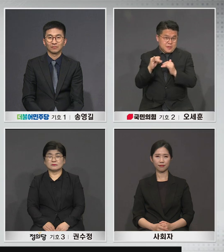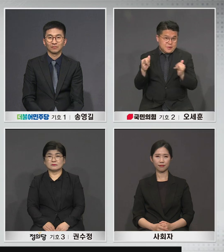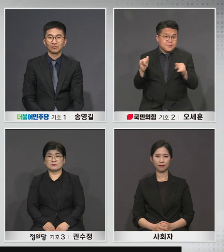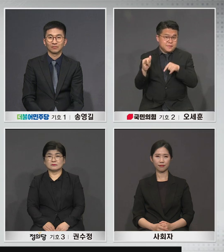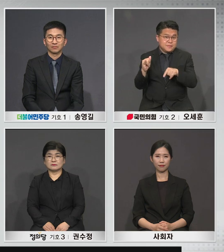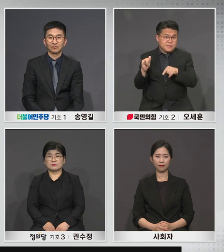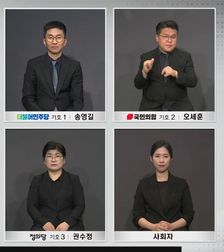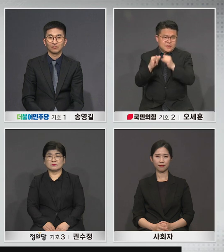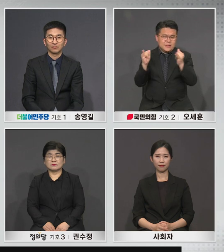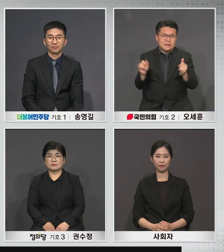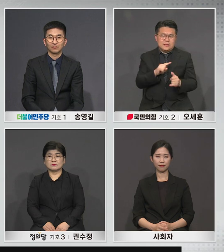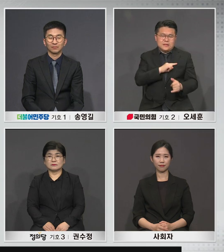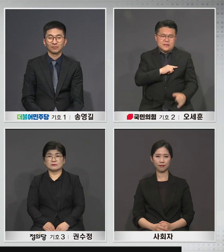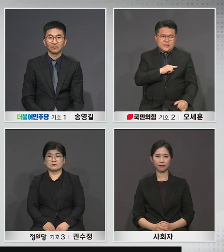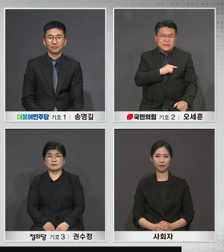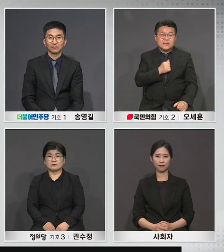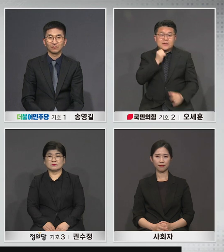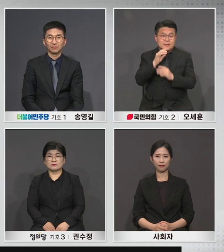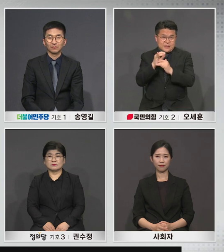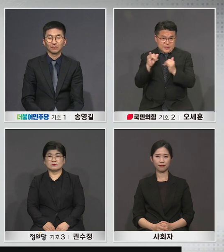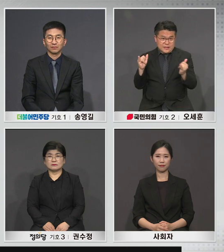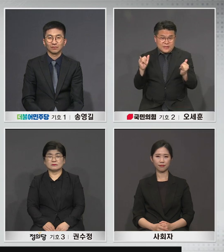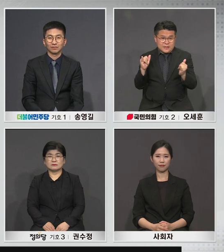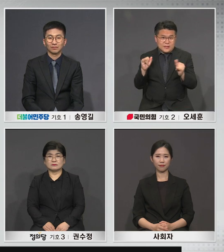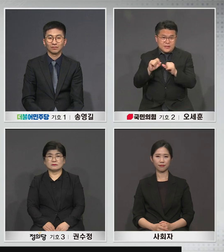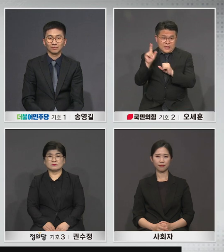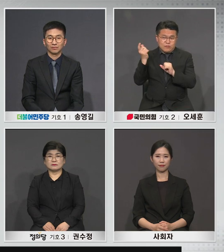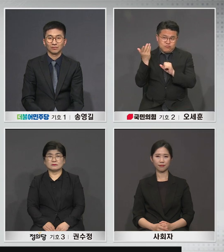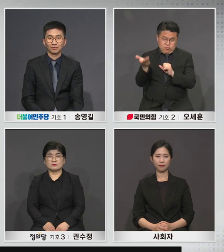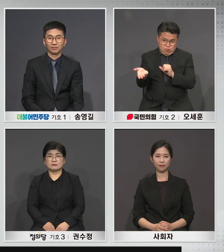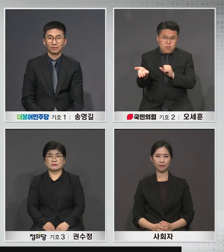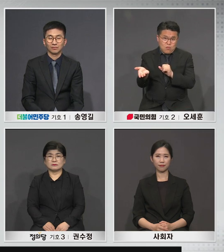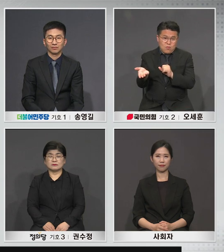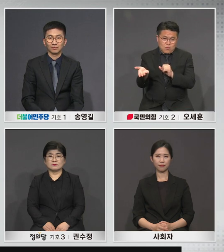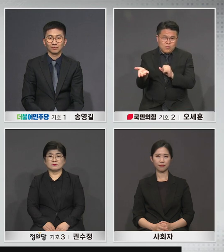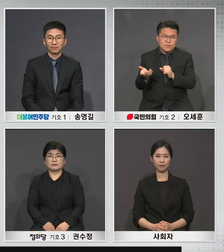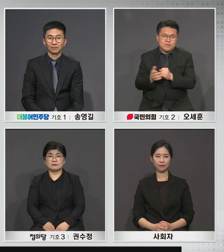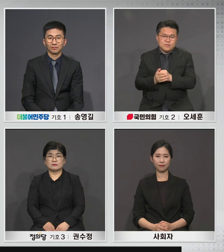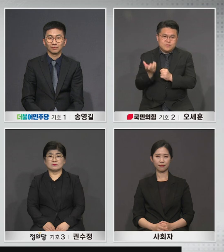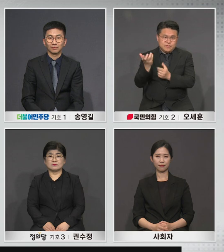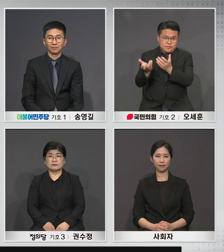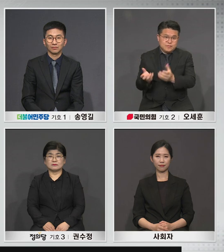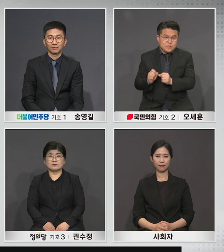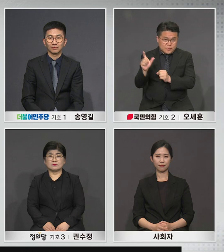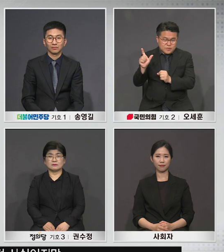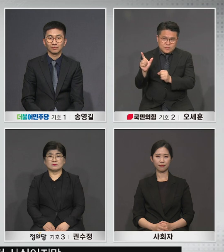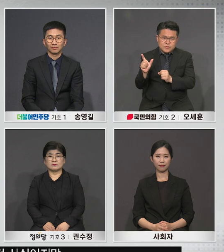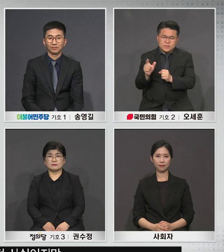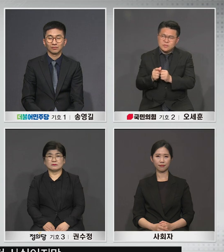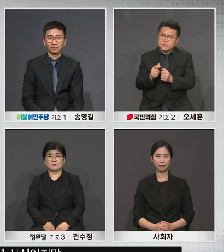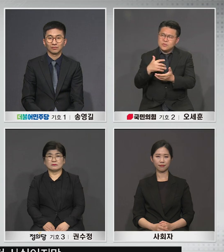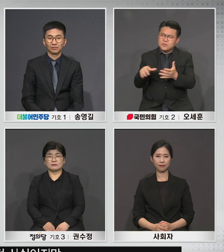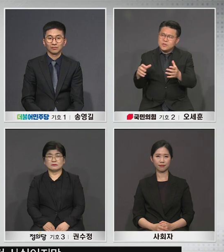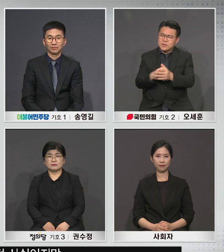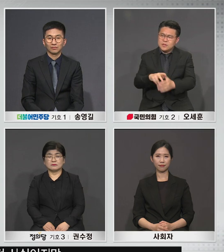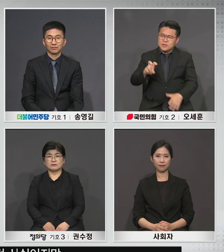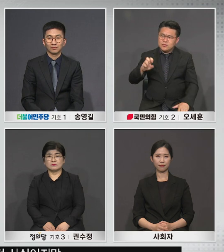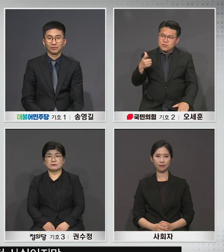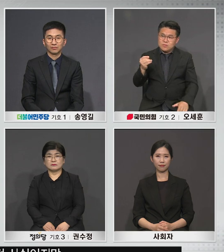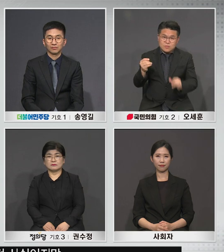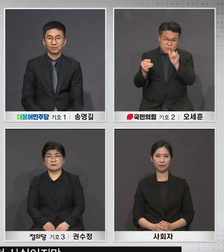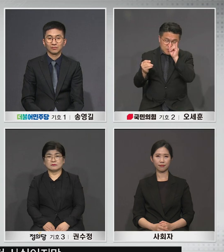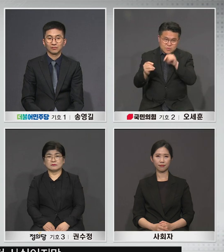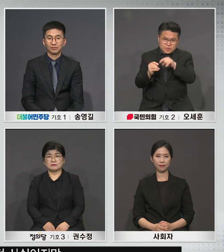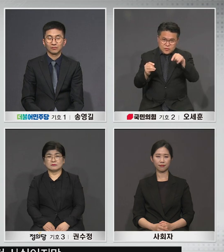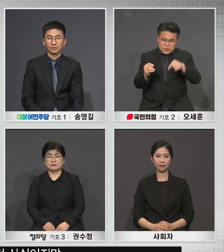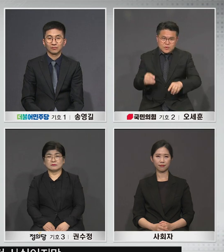사회 최빈곤층에게 거의 대부분의 물량이 돌아가고 그 물량이 한 26만 가구 됩니다. 그중에서